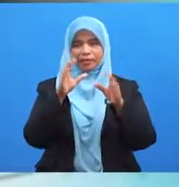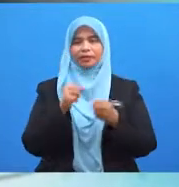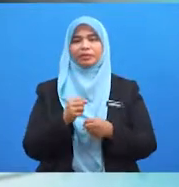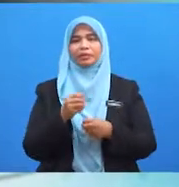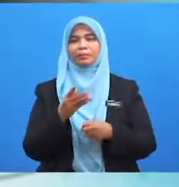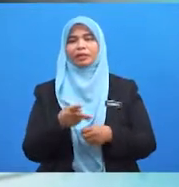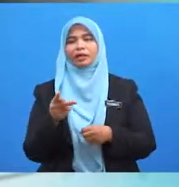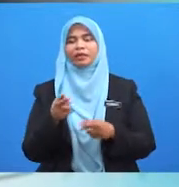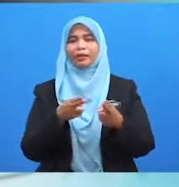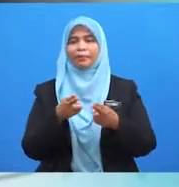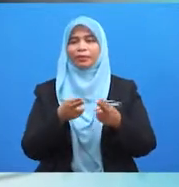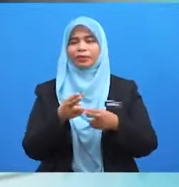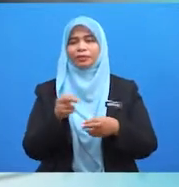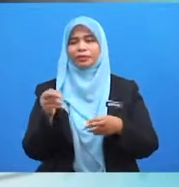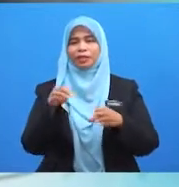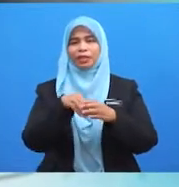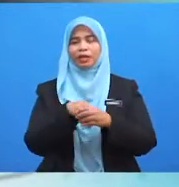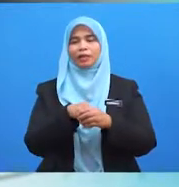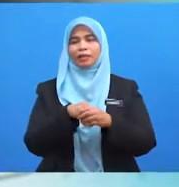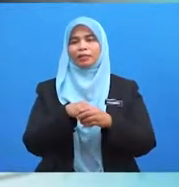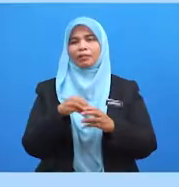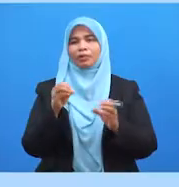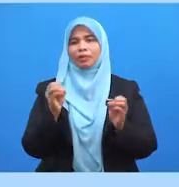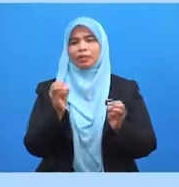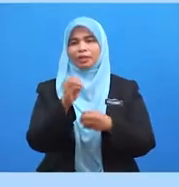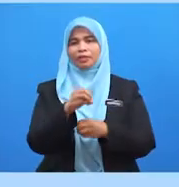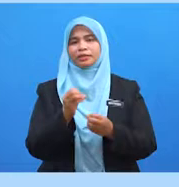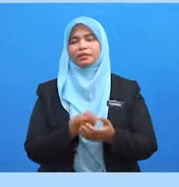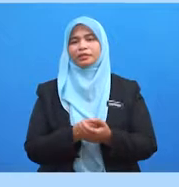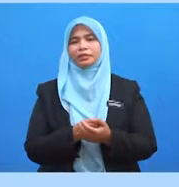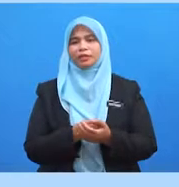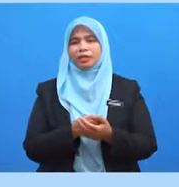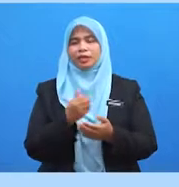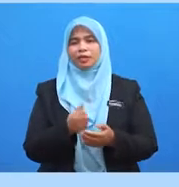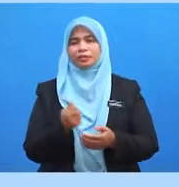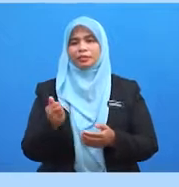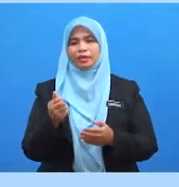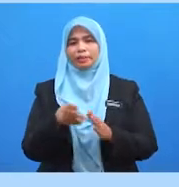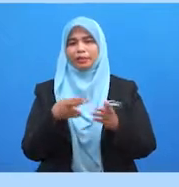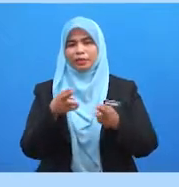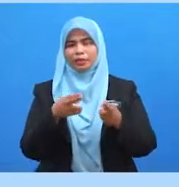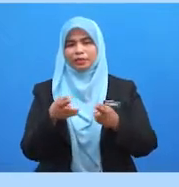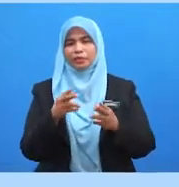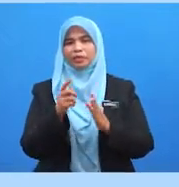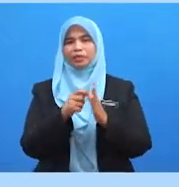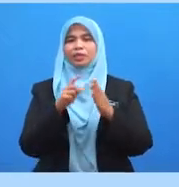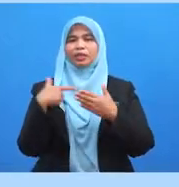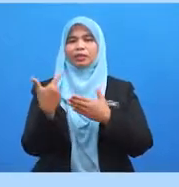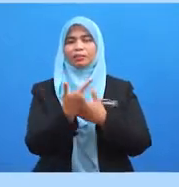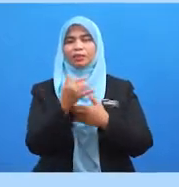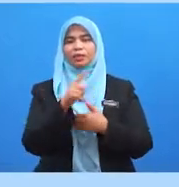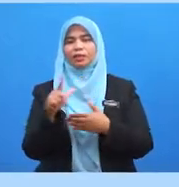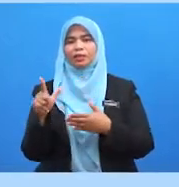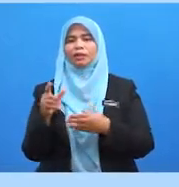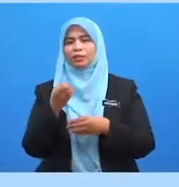aspek pengurusan dalam organisasi. Aspek pengurusan yang terlibat ialah maklumat